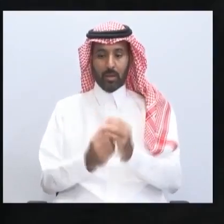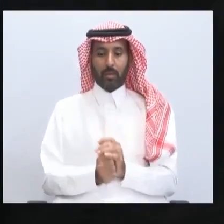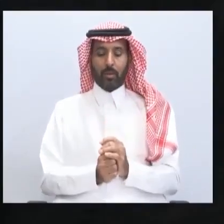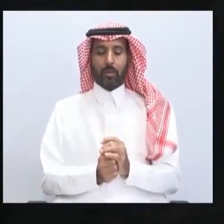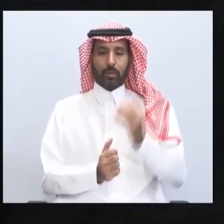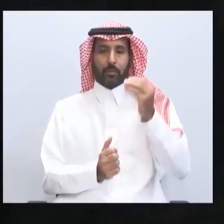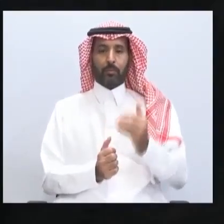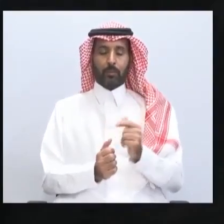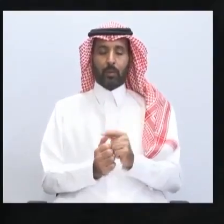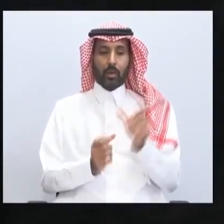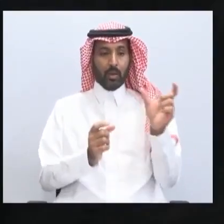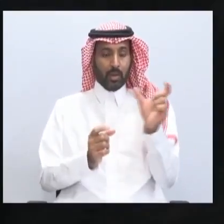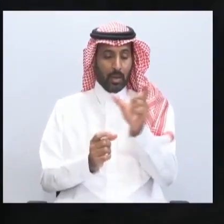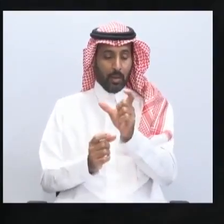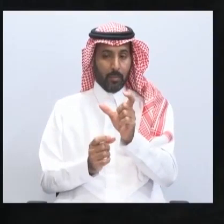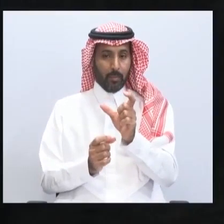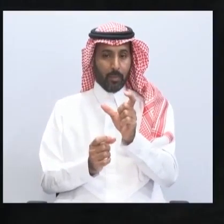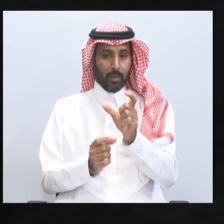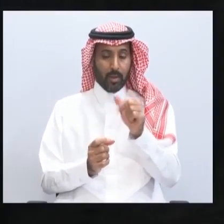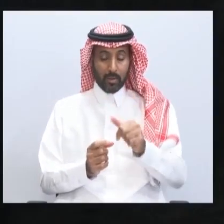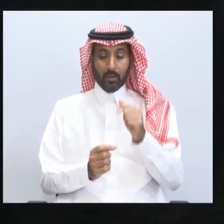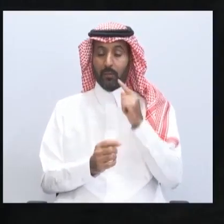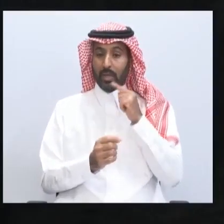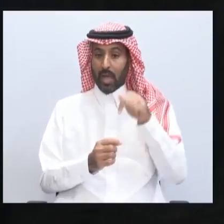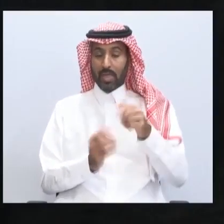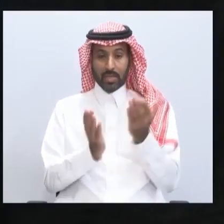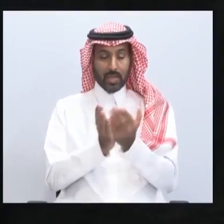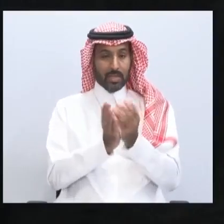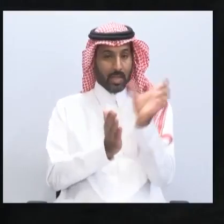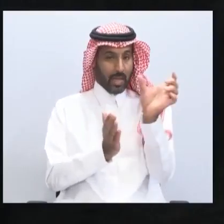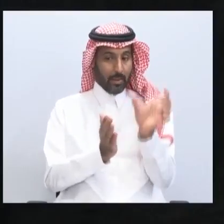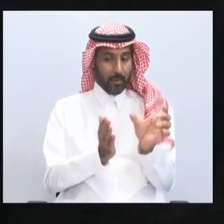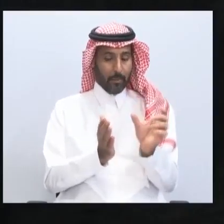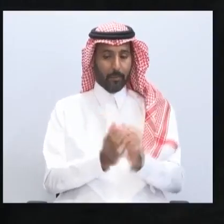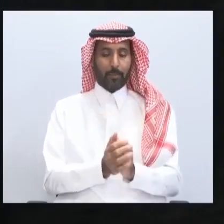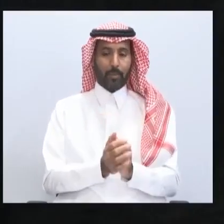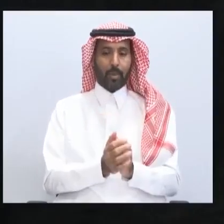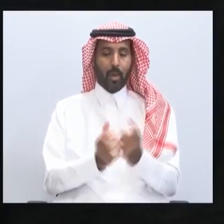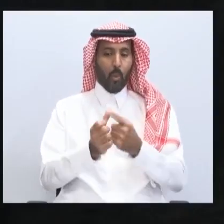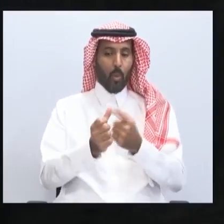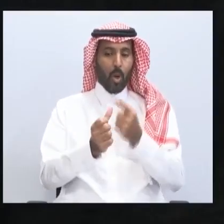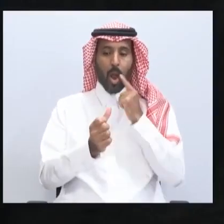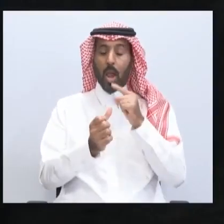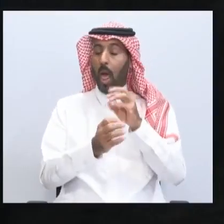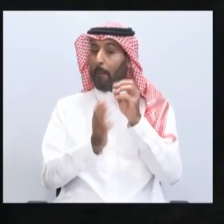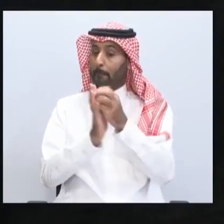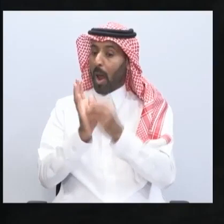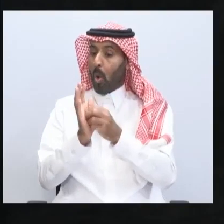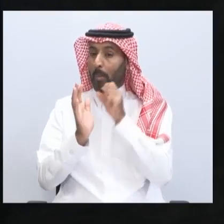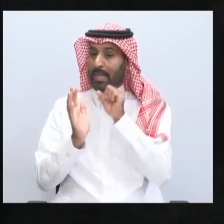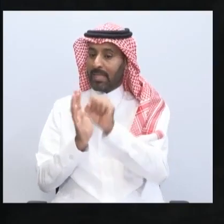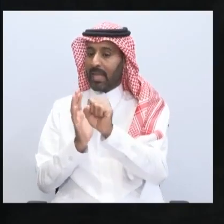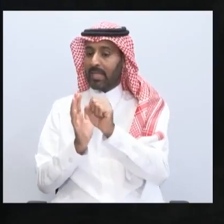التعلم مصطلحات التي سوف ترد في الدرس من هذه المصطلحات لدينا مصطلح المعلومات